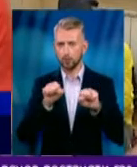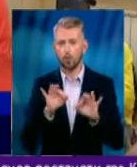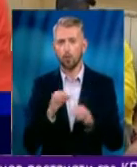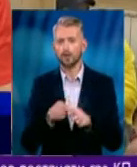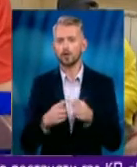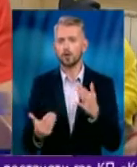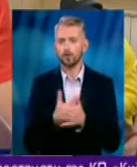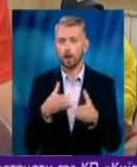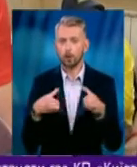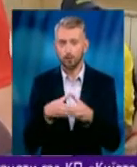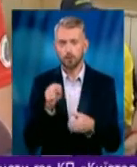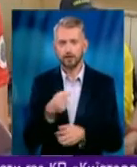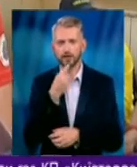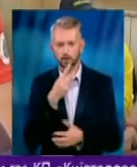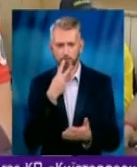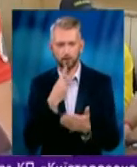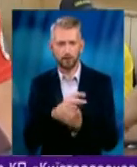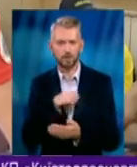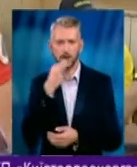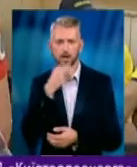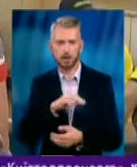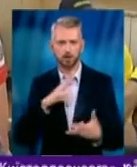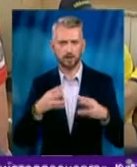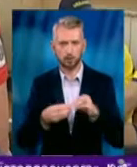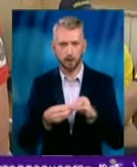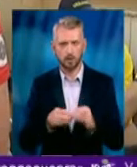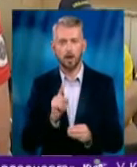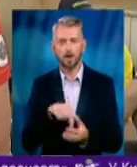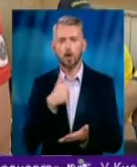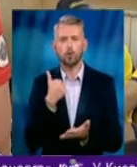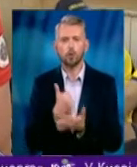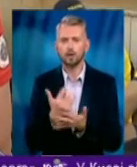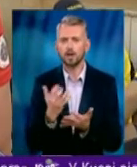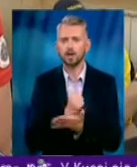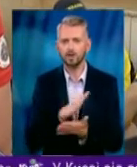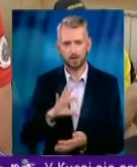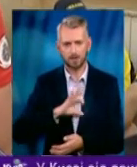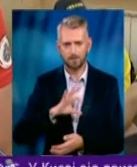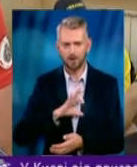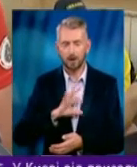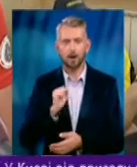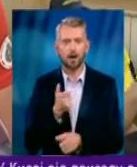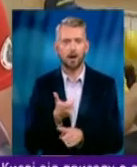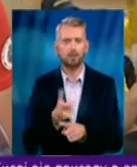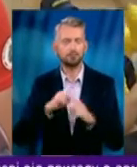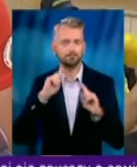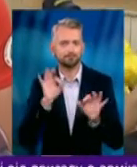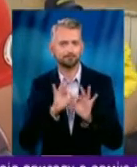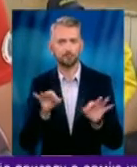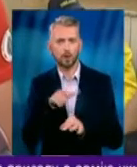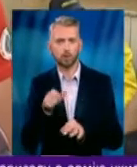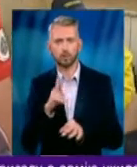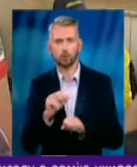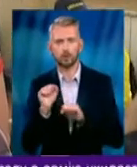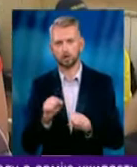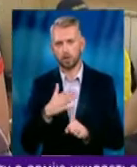нова команда, вони спробують показати найкращі результати. Але головне не виграти медалі, а неймовірні люди, які захищають